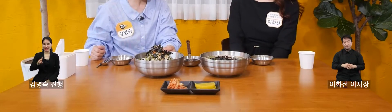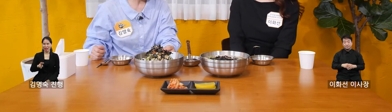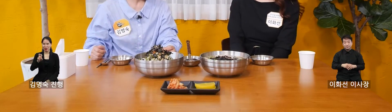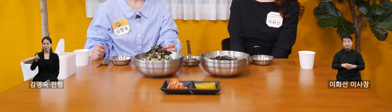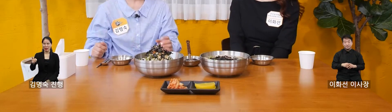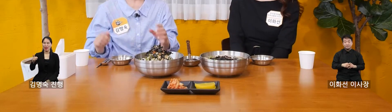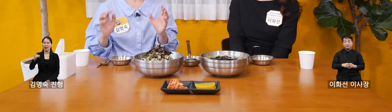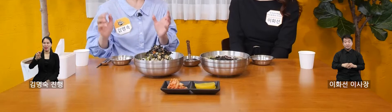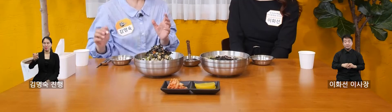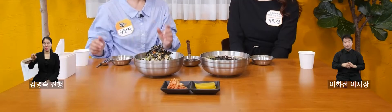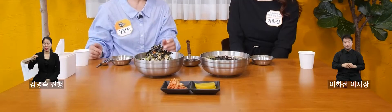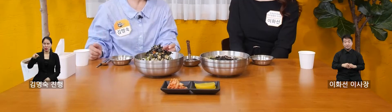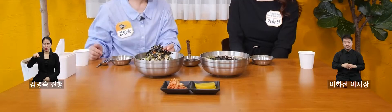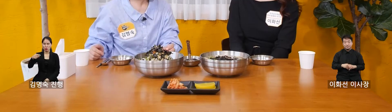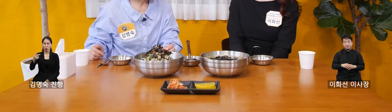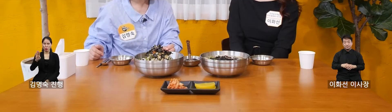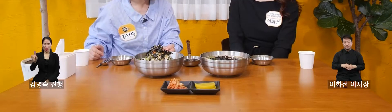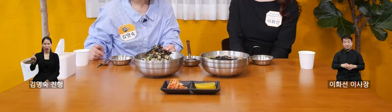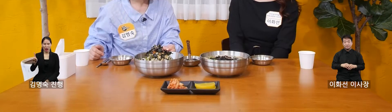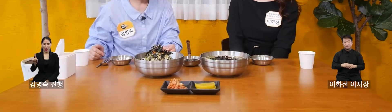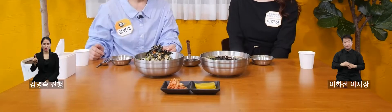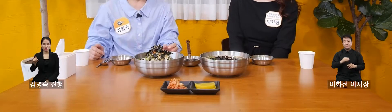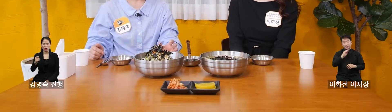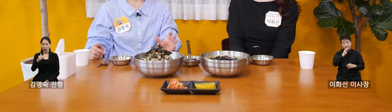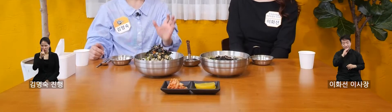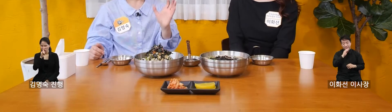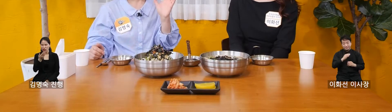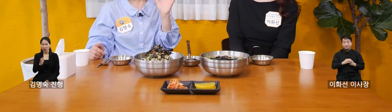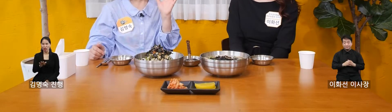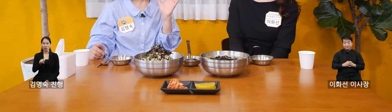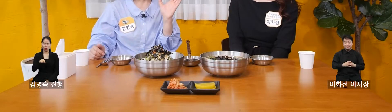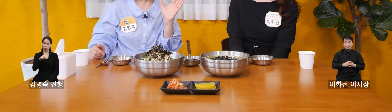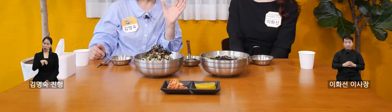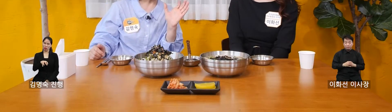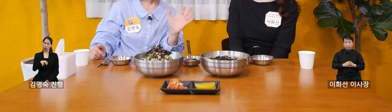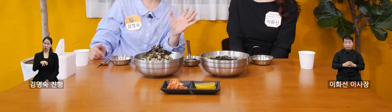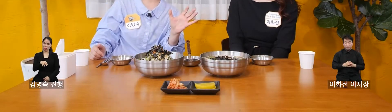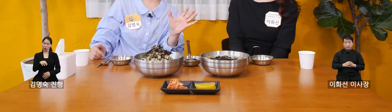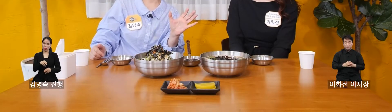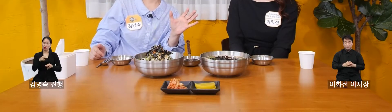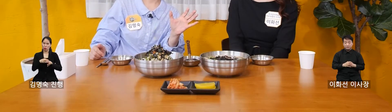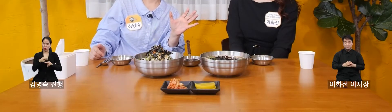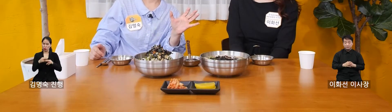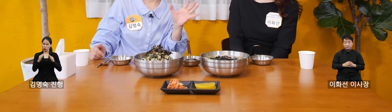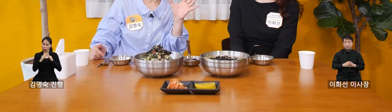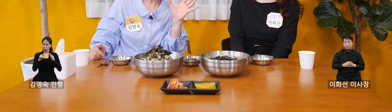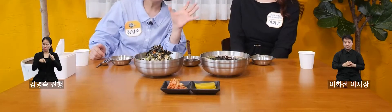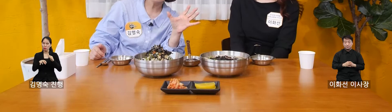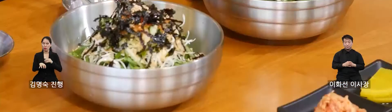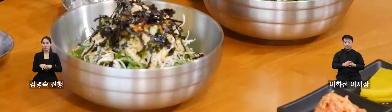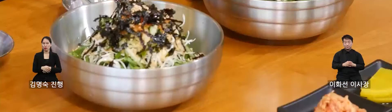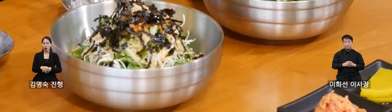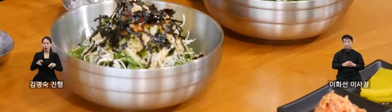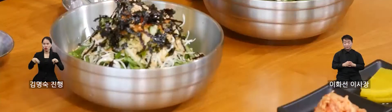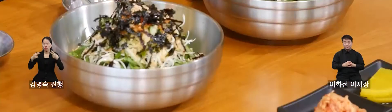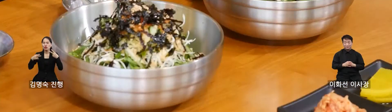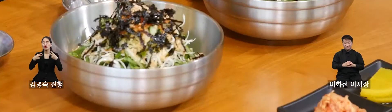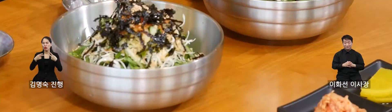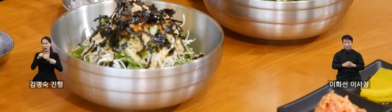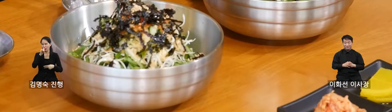메밀소바나 이런 게 있잖아요. 네. 근데 이곳은